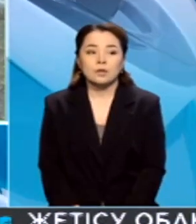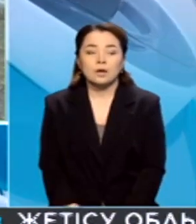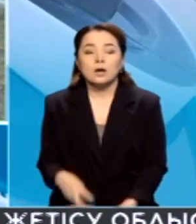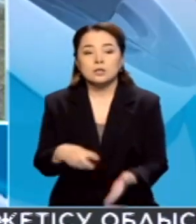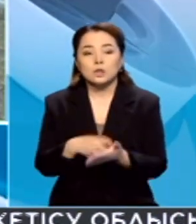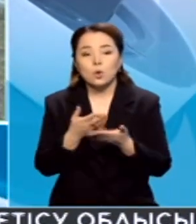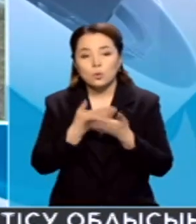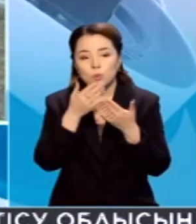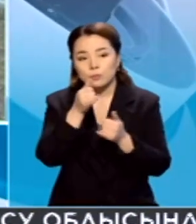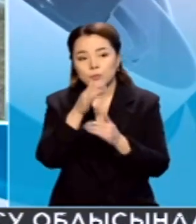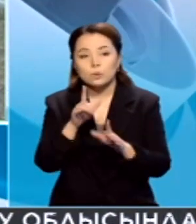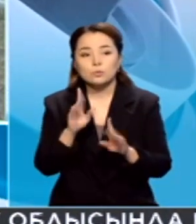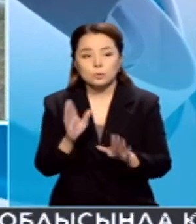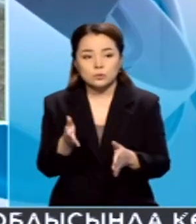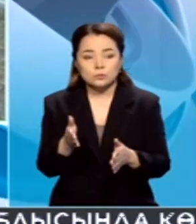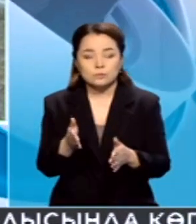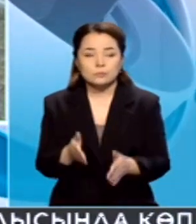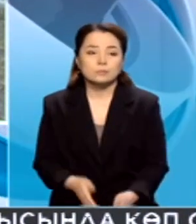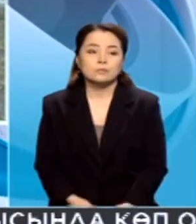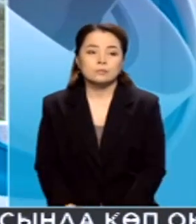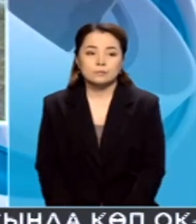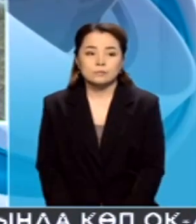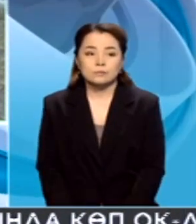хатты оқымай қалса ше?